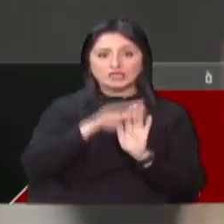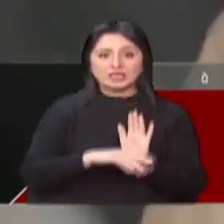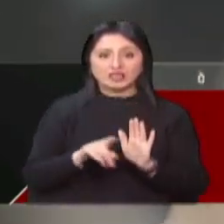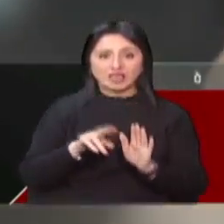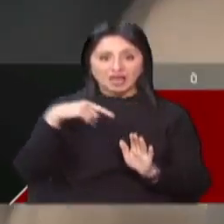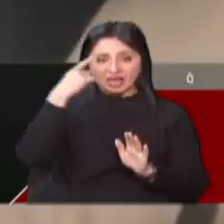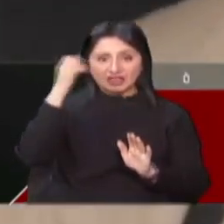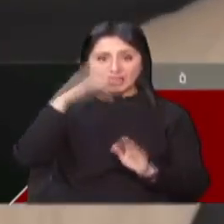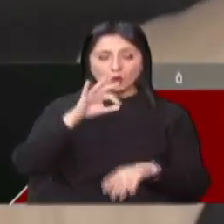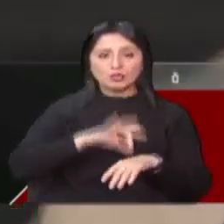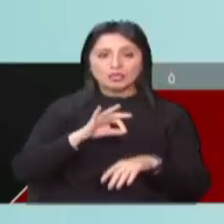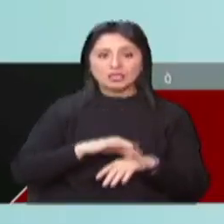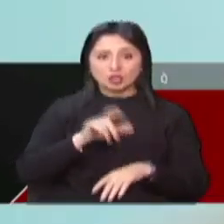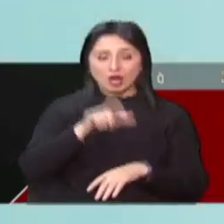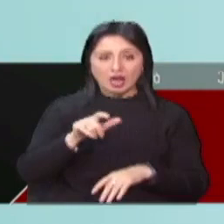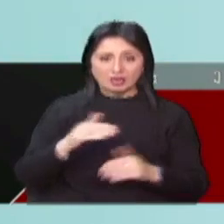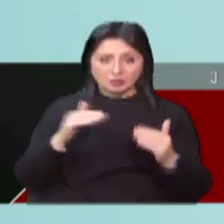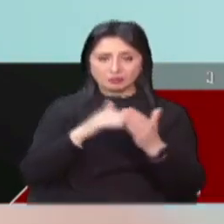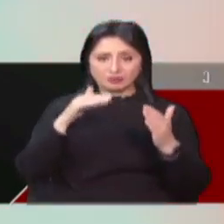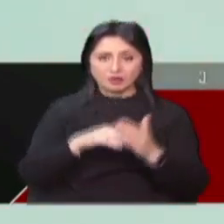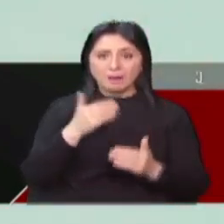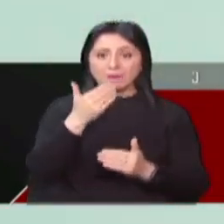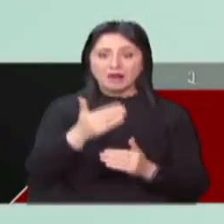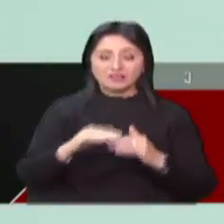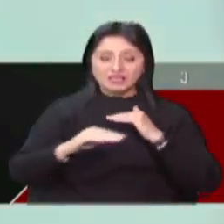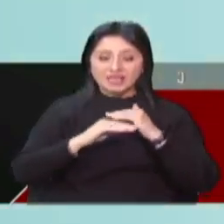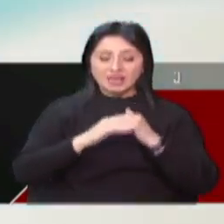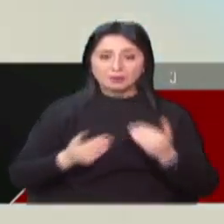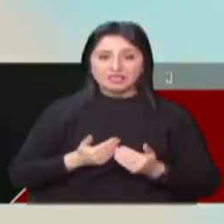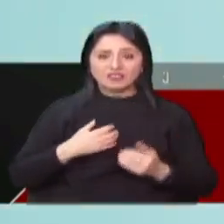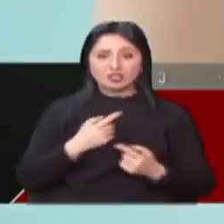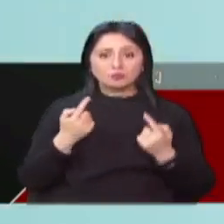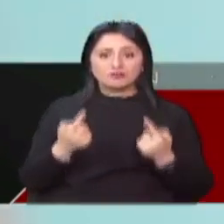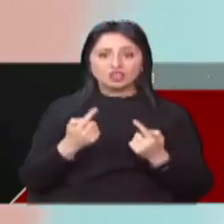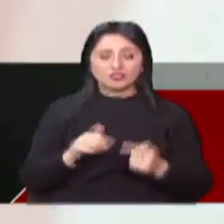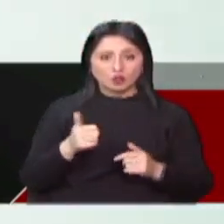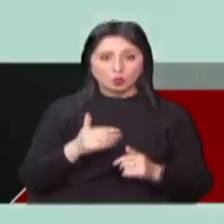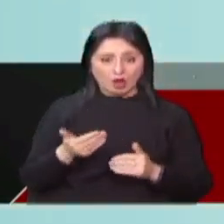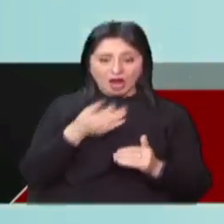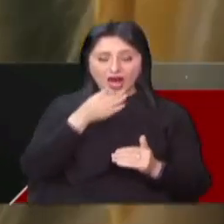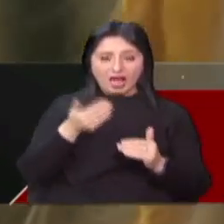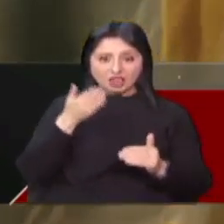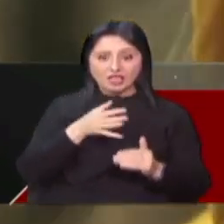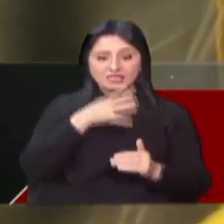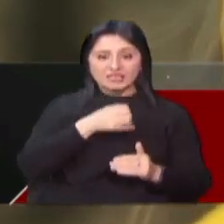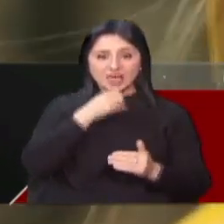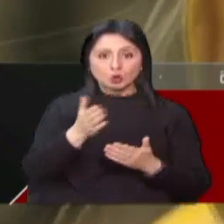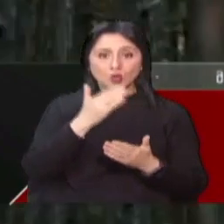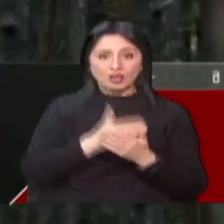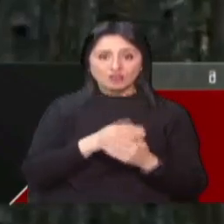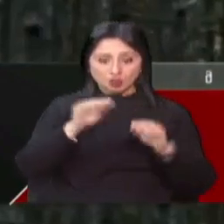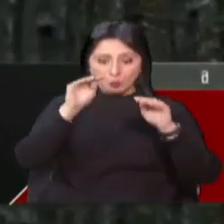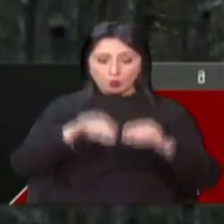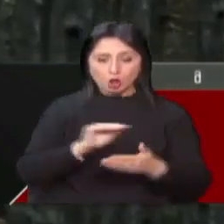რომელსაც დაუნის სინდრომის მქონე ადამიანები აწყდებიან. მათთვის თანაბრად სასიცოცხლოდ მნიშვნელოვანია როგორც ადრეულ, ისე ზრდასრულ ეტაპზე